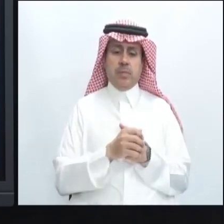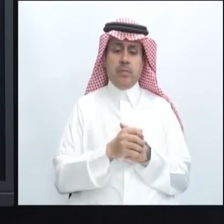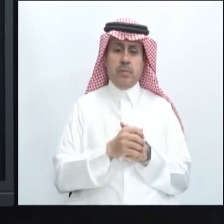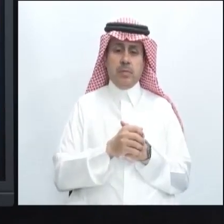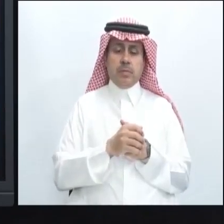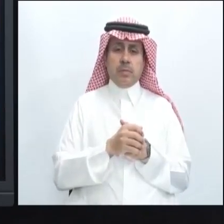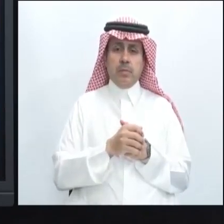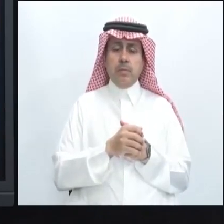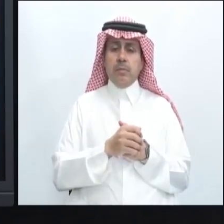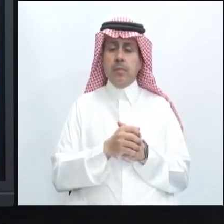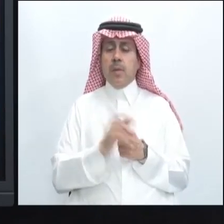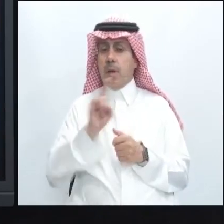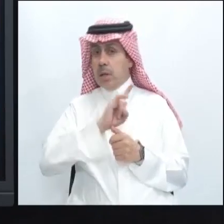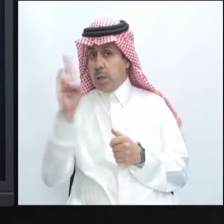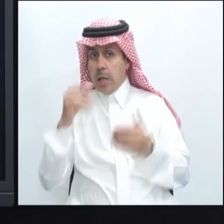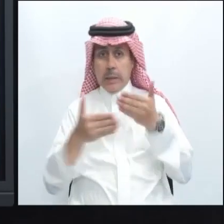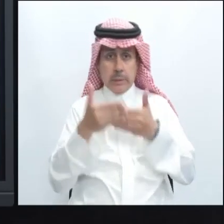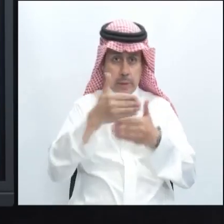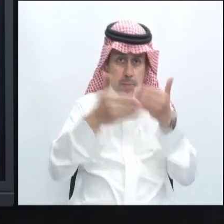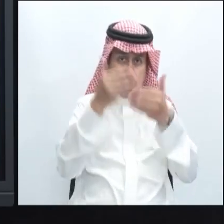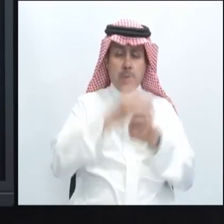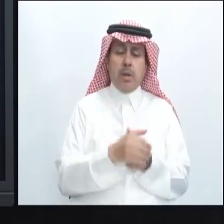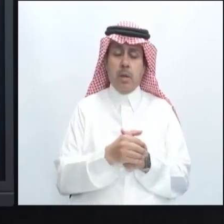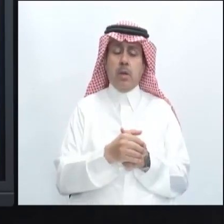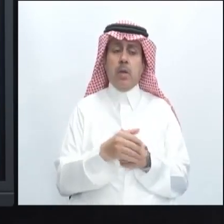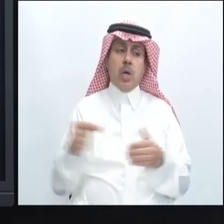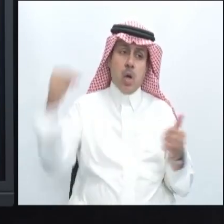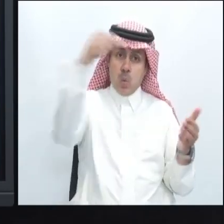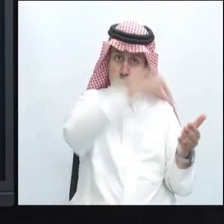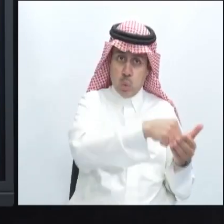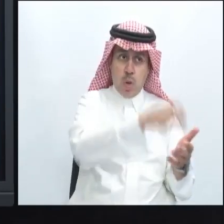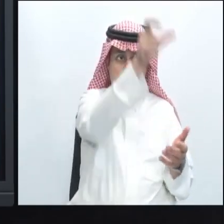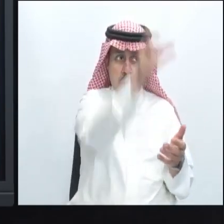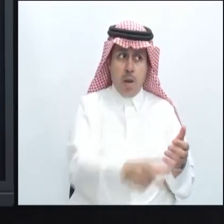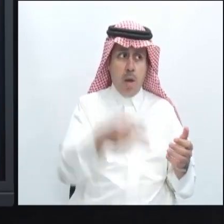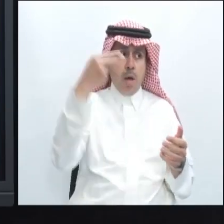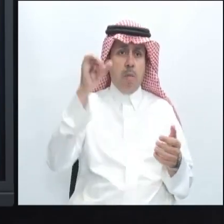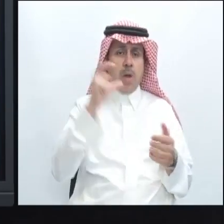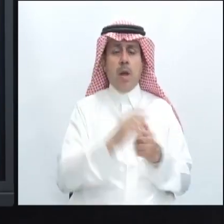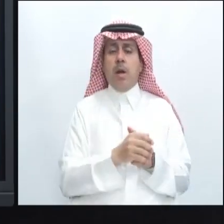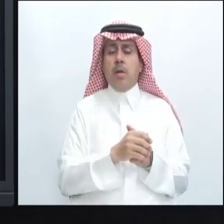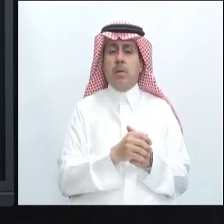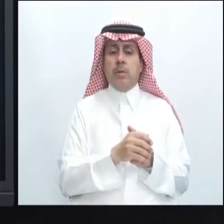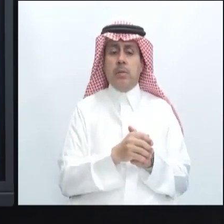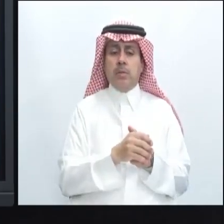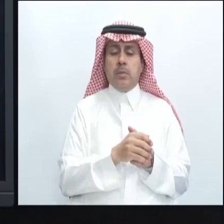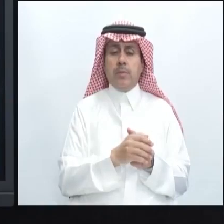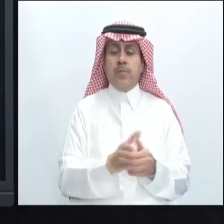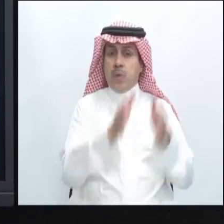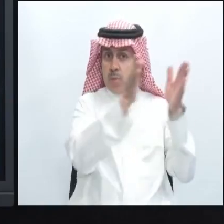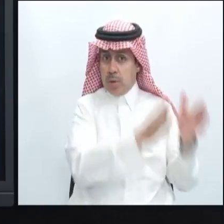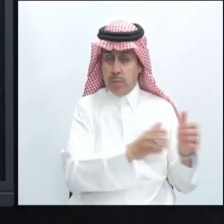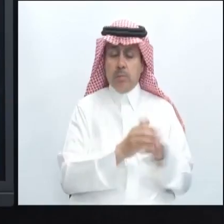ايضا التي لا تبني الوصول الى العميل والتوعيه والتذكير في هذا المنتج او الخدمه وبالتالي